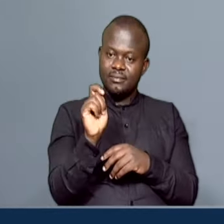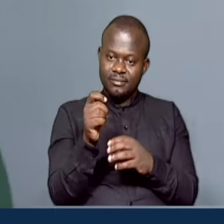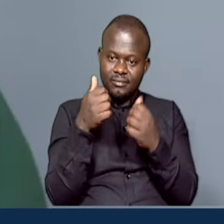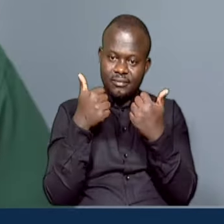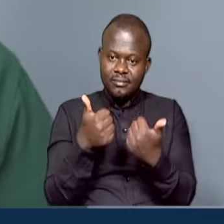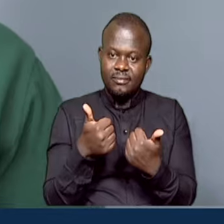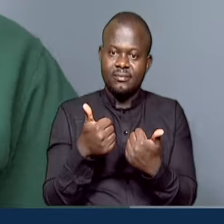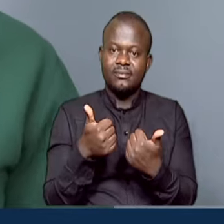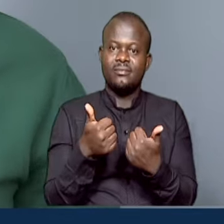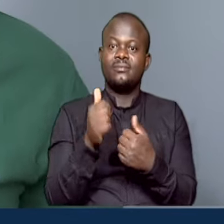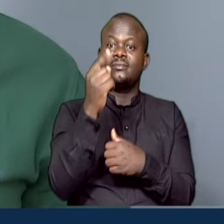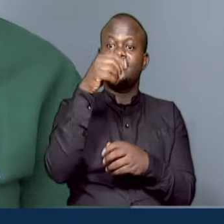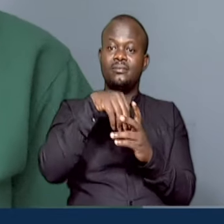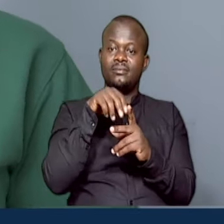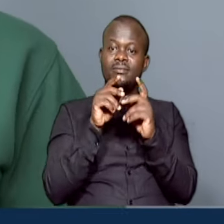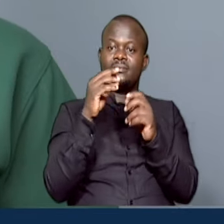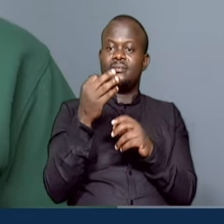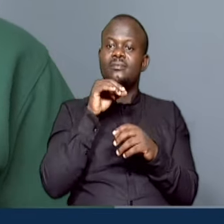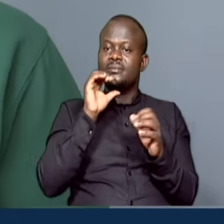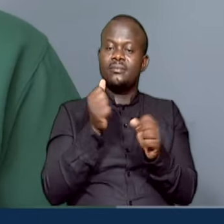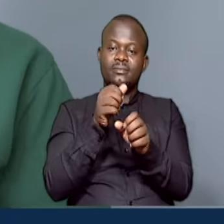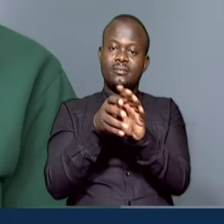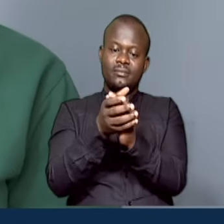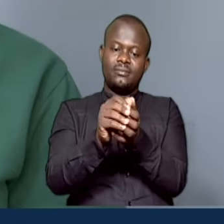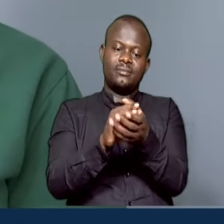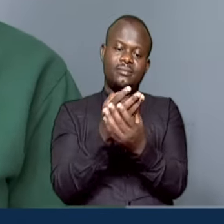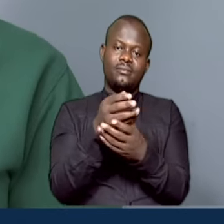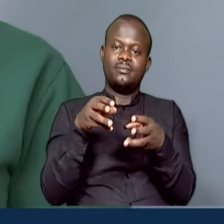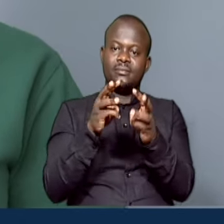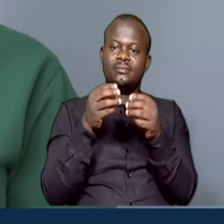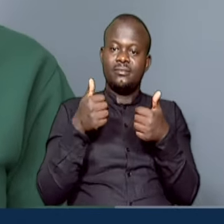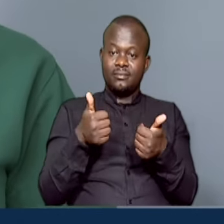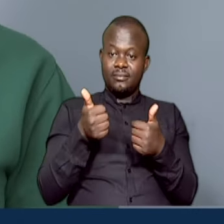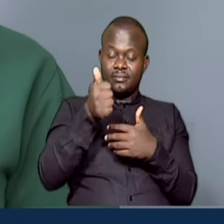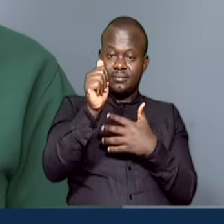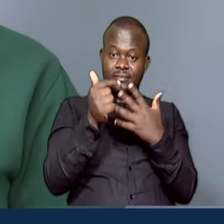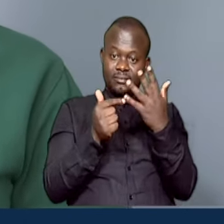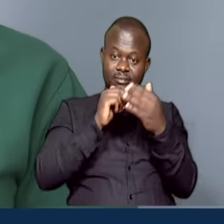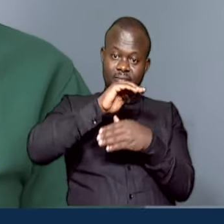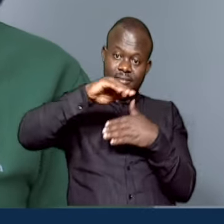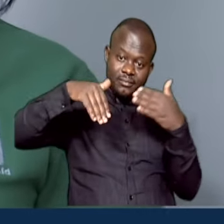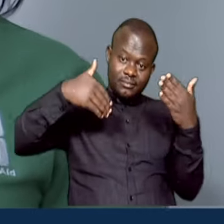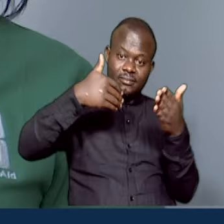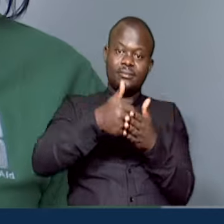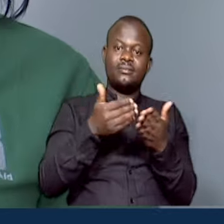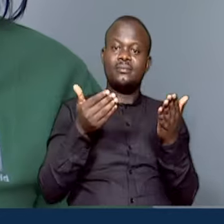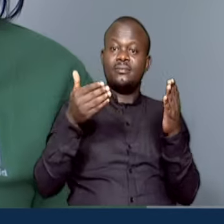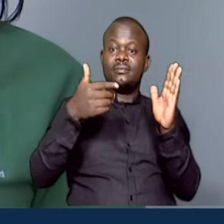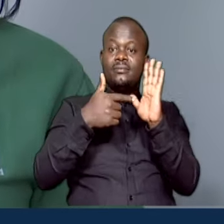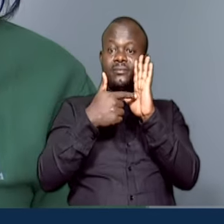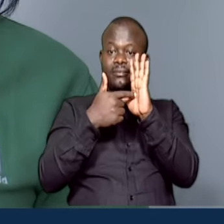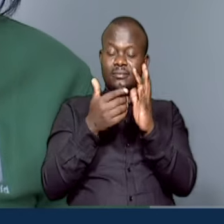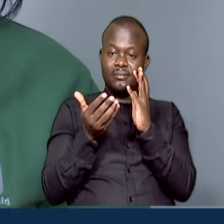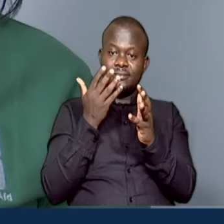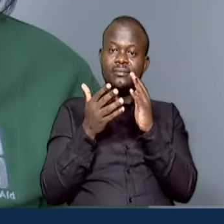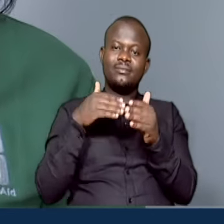bukwiye, umwe muri 3 ntago ashobora gukaraba intoki mu buryo bukwiye. Ibi rero biraza bikagaragaza ko byibuze